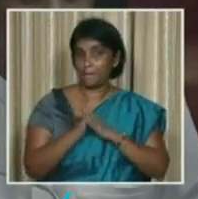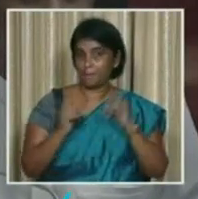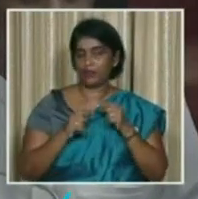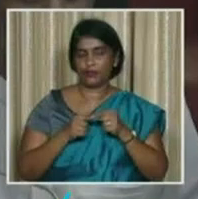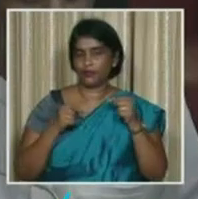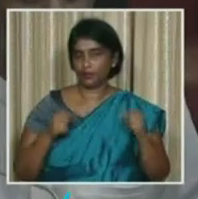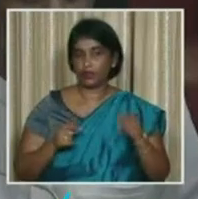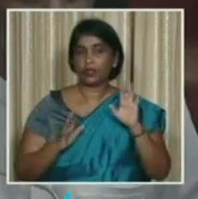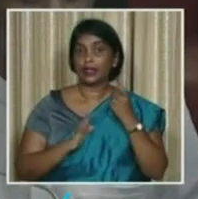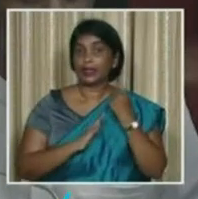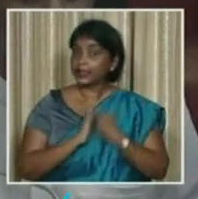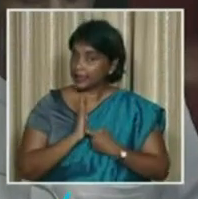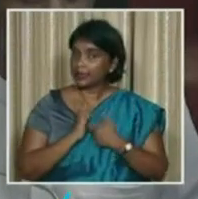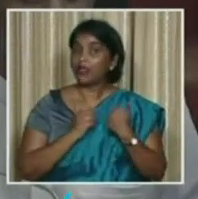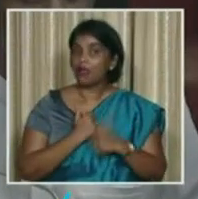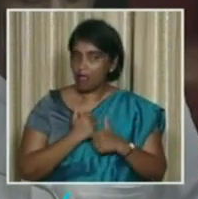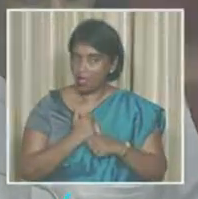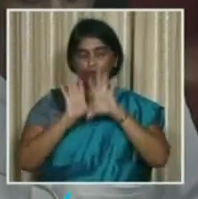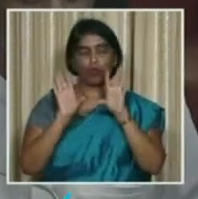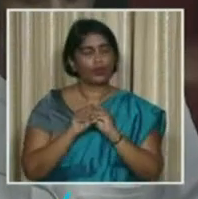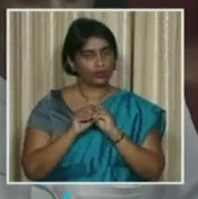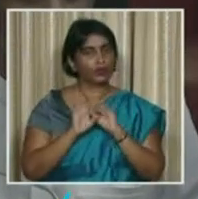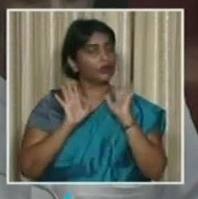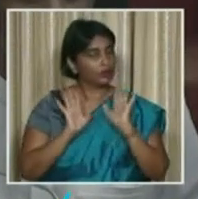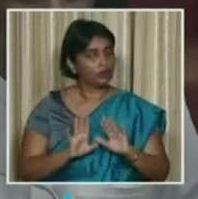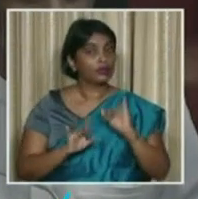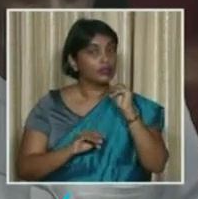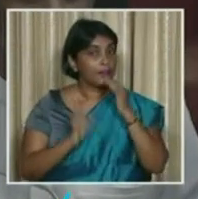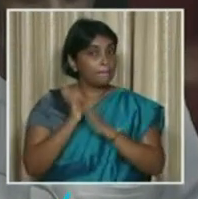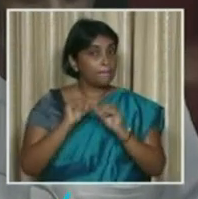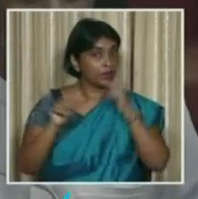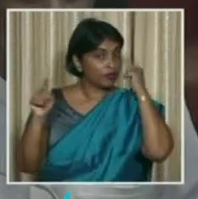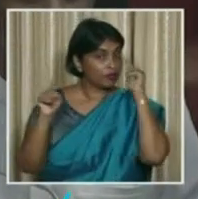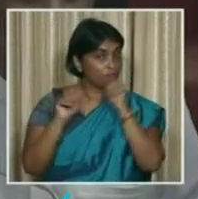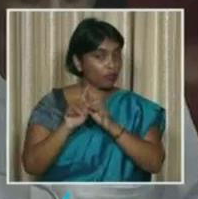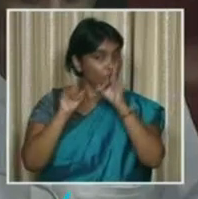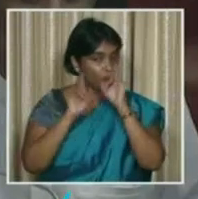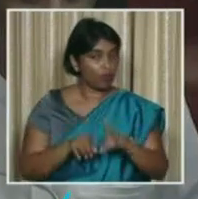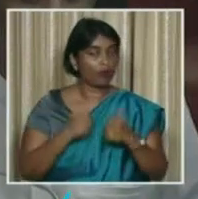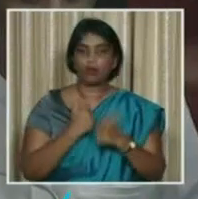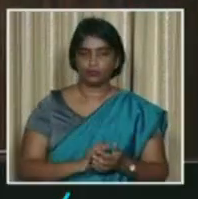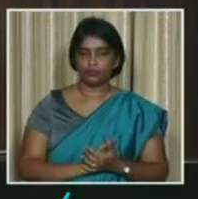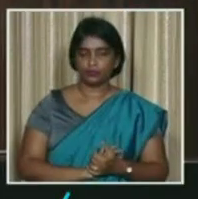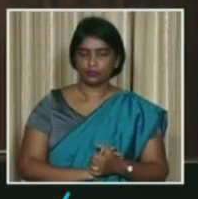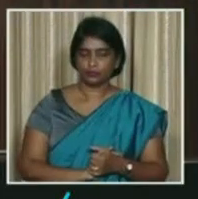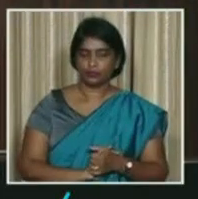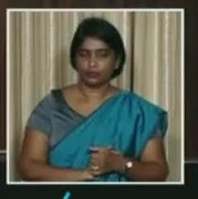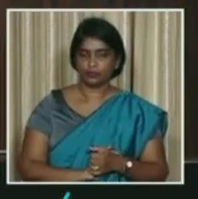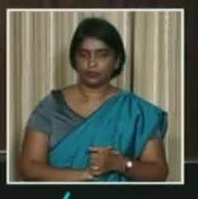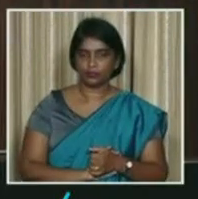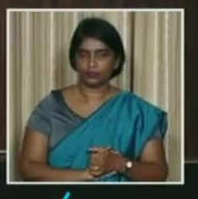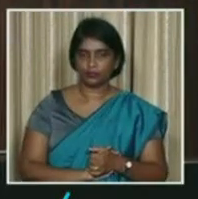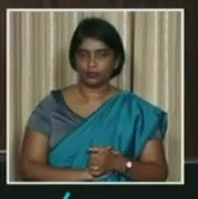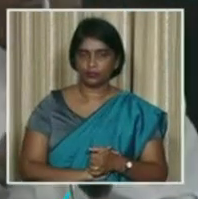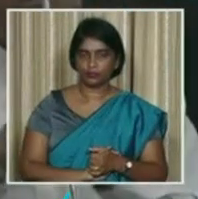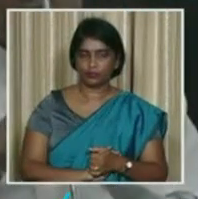අපි විරුද්ධයි. නීතියක් හදන්න පුළුවන් පොදු නීතියක්. නමුත් සමහර මාධ්‍ය ආයතන ඉලක්ක කළා හදරේකට අපි විරුද්ධයි. ඔව් ගායන්ත